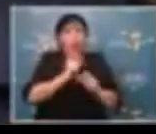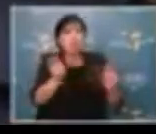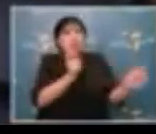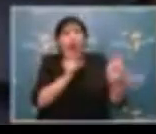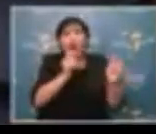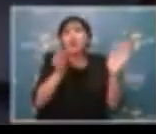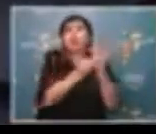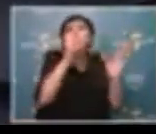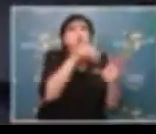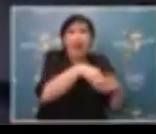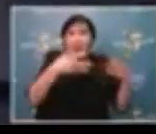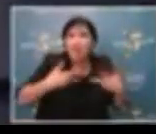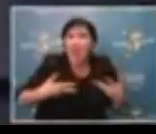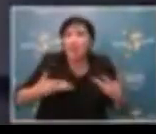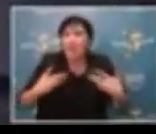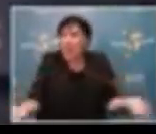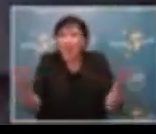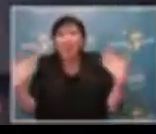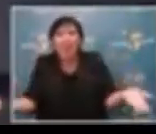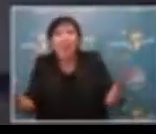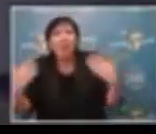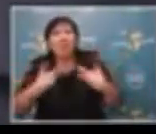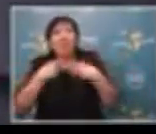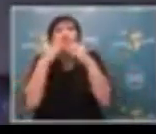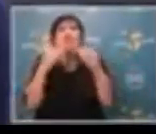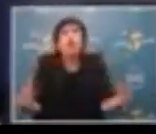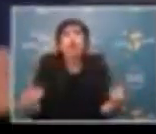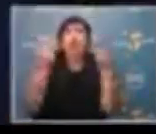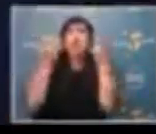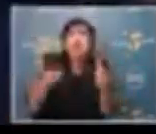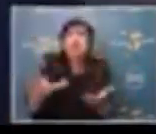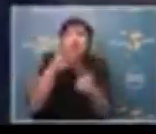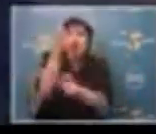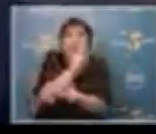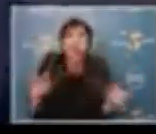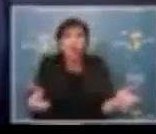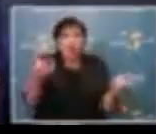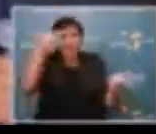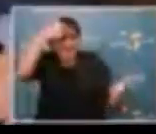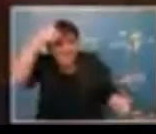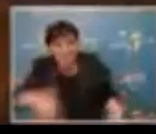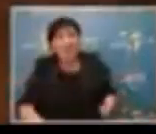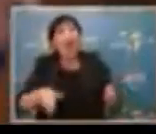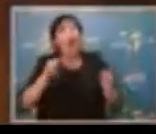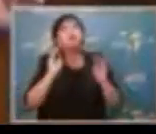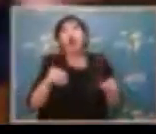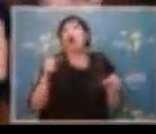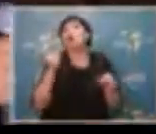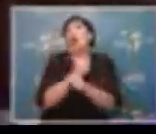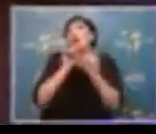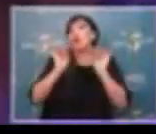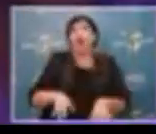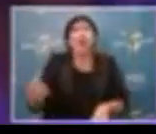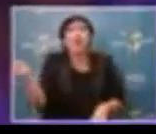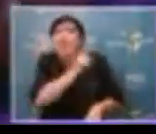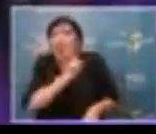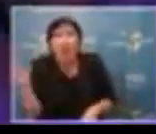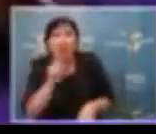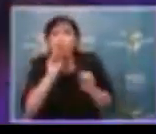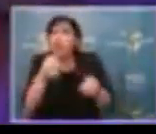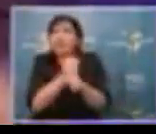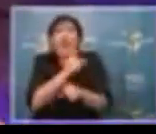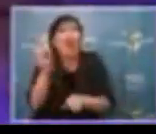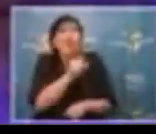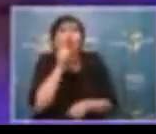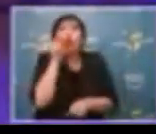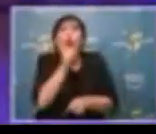banca? Tiriamoli fuori, tanti giovani, migliaia di persone sono convinte di avere un posto di lavoro, non hanno un posto di lavoro, hanno un posto